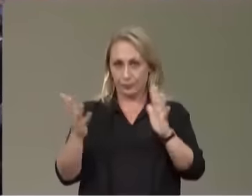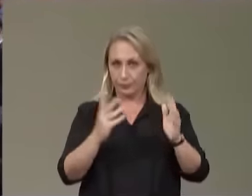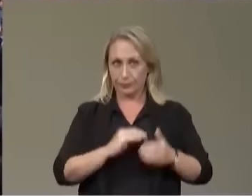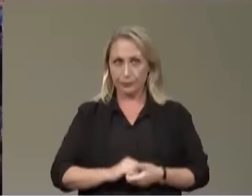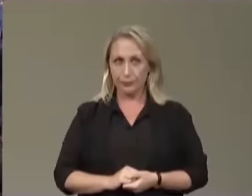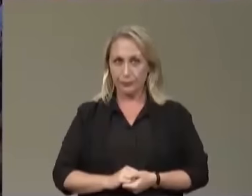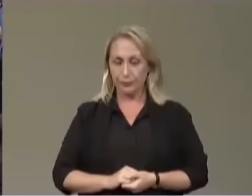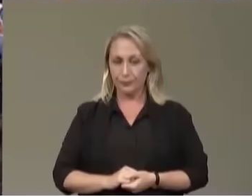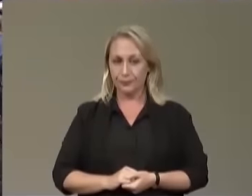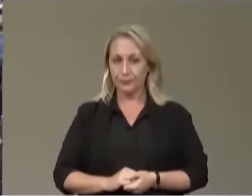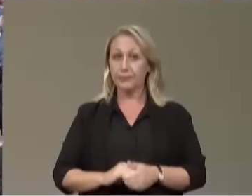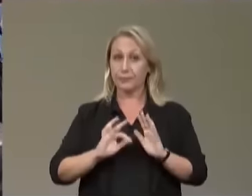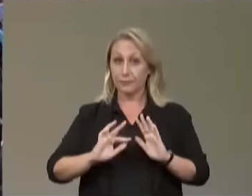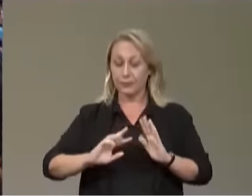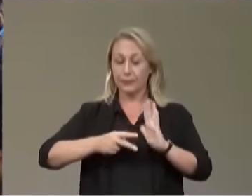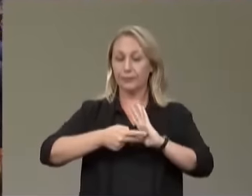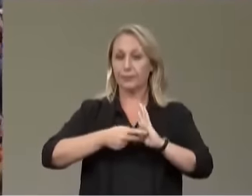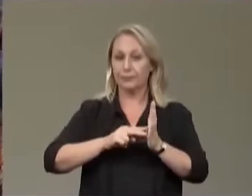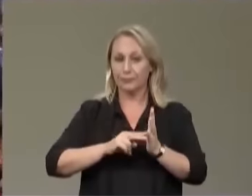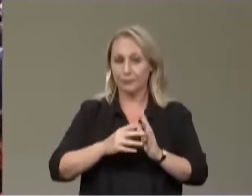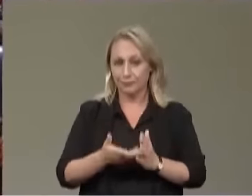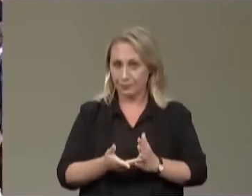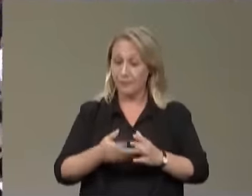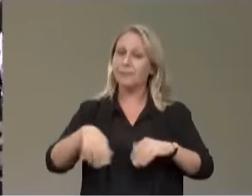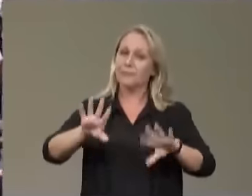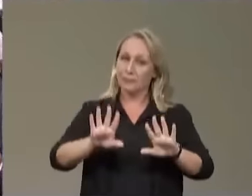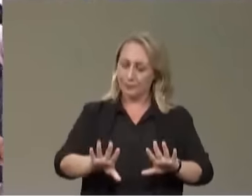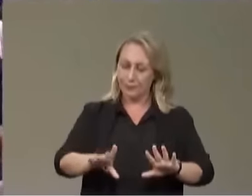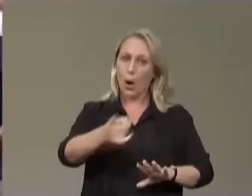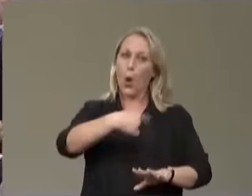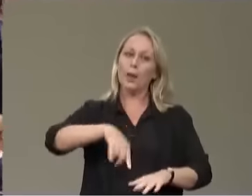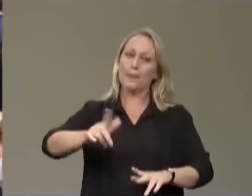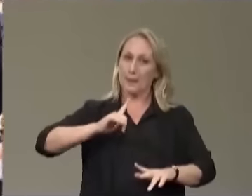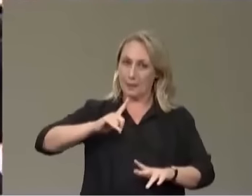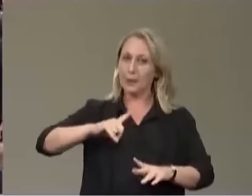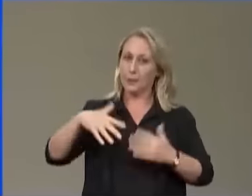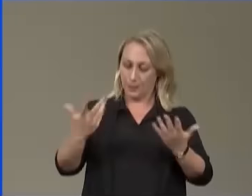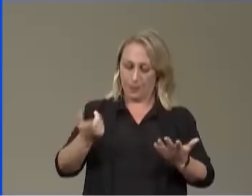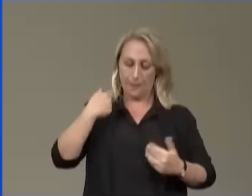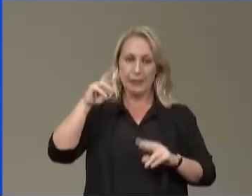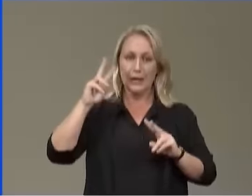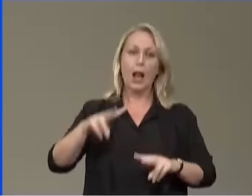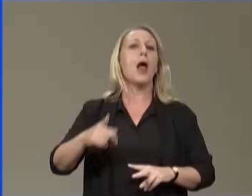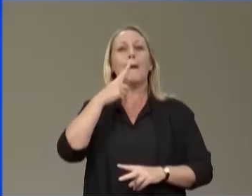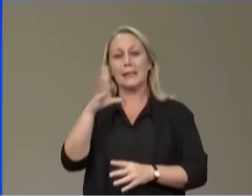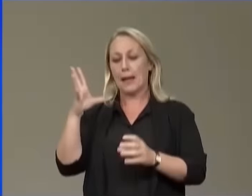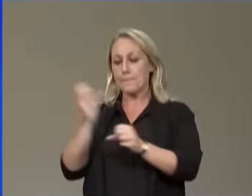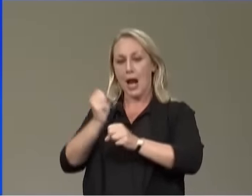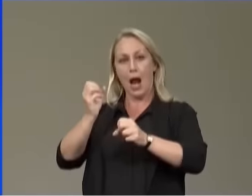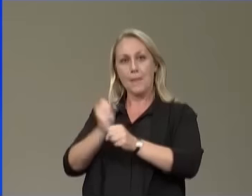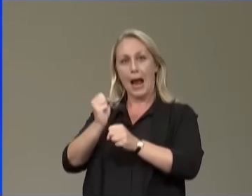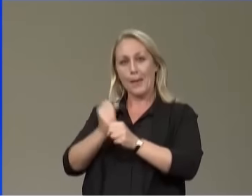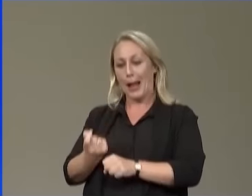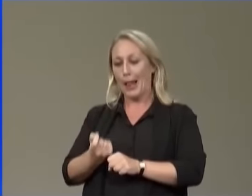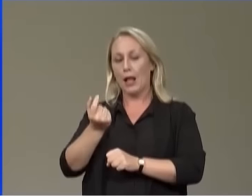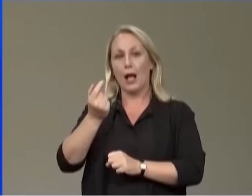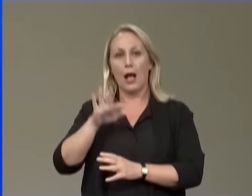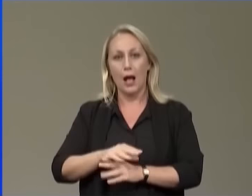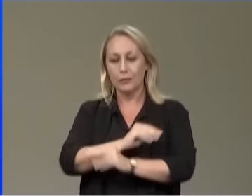Προσέξτε, αναγνωρίζω τις υψηλές προσδοκίες. Ξέρω πως κάθε μικρή μας νίκη γεννά